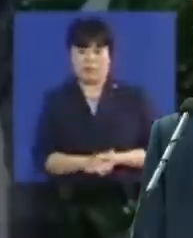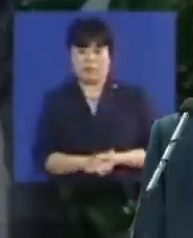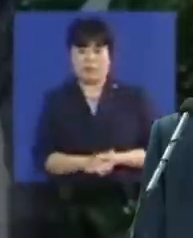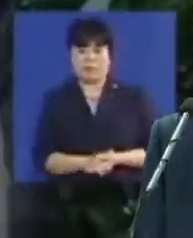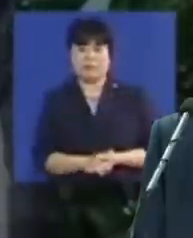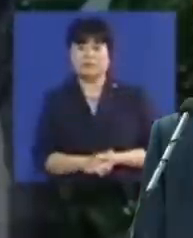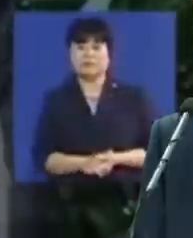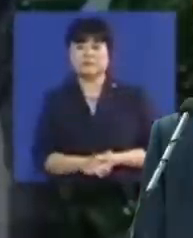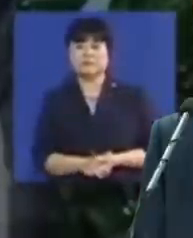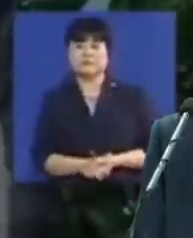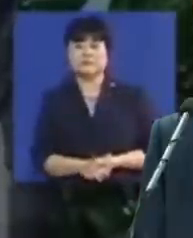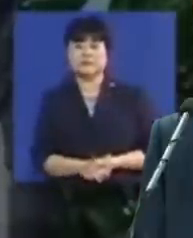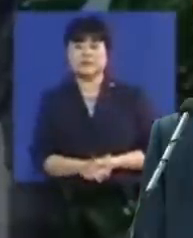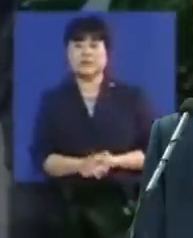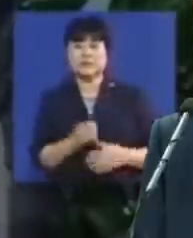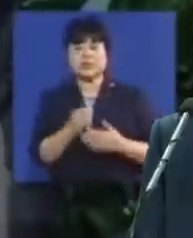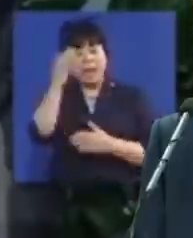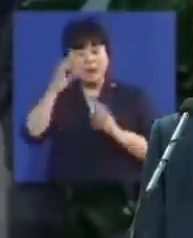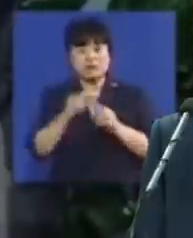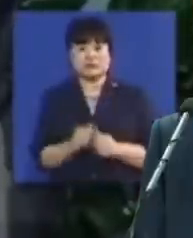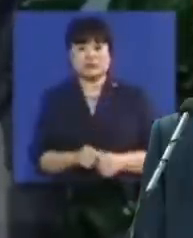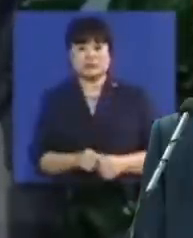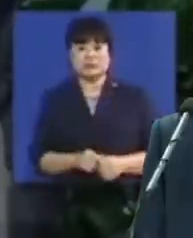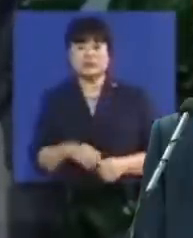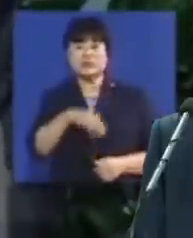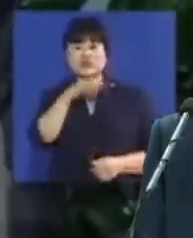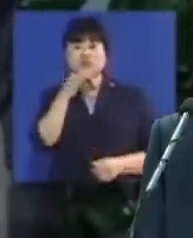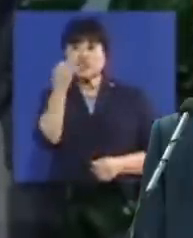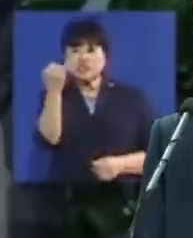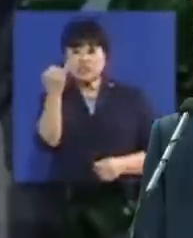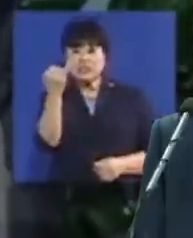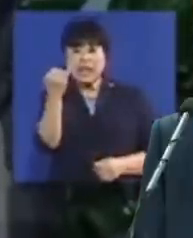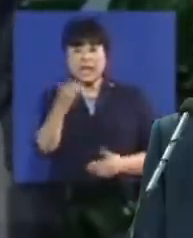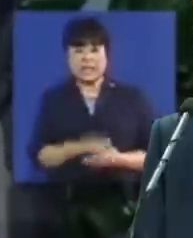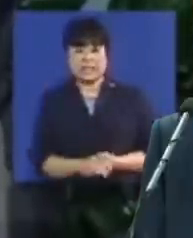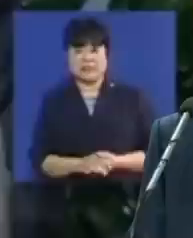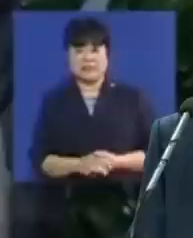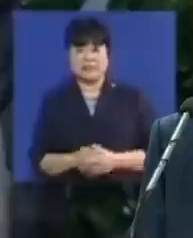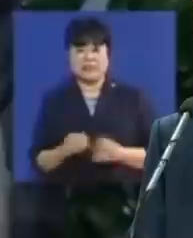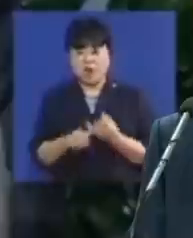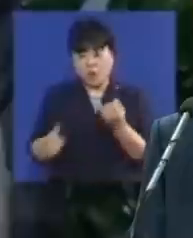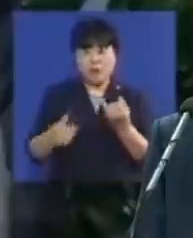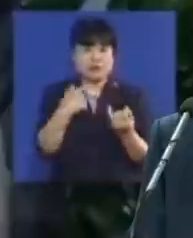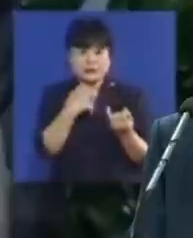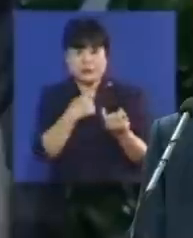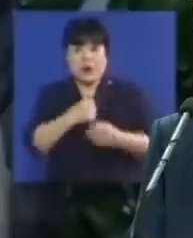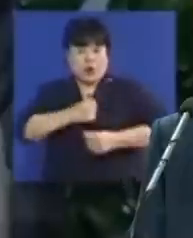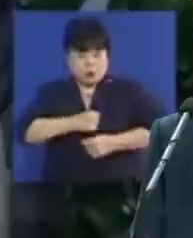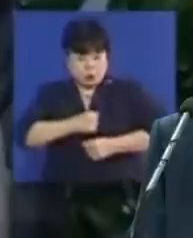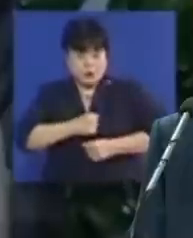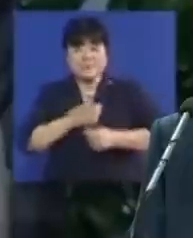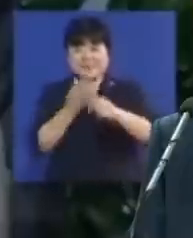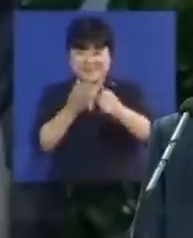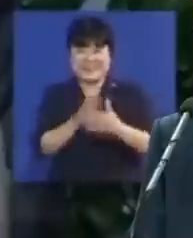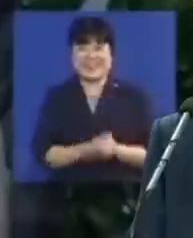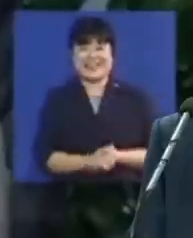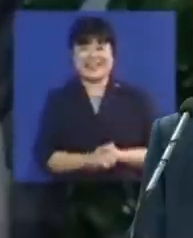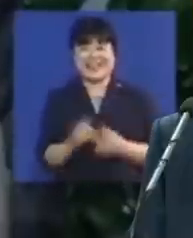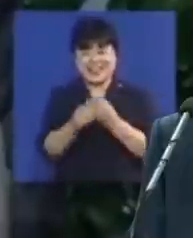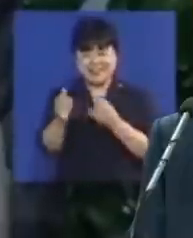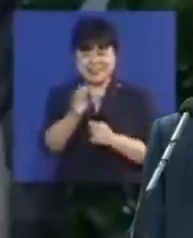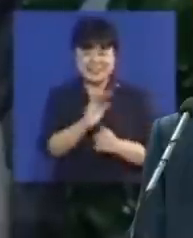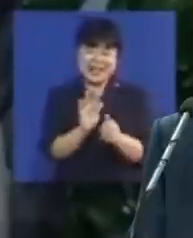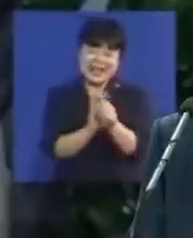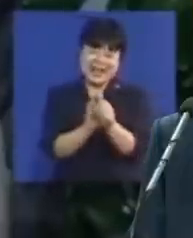높다는 것입니다. 그러니 우리 한국의 중년 여성들은 과부 안 되려고 조심을 해야 됩니다. 남편